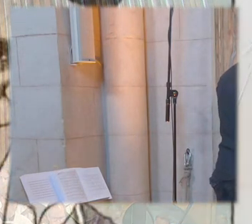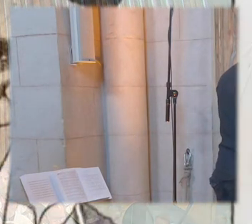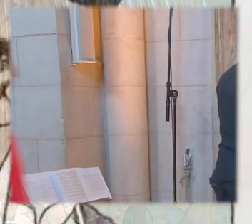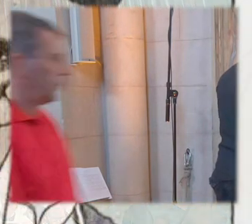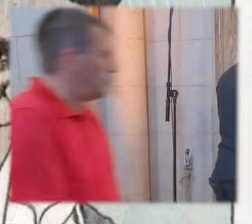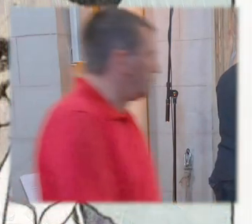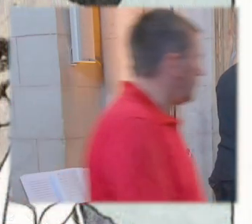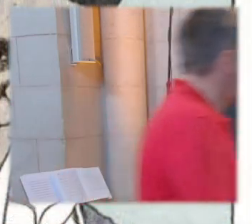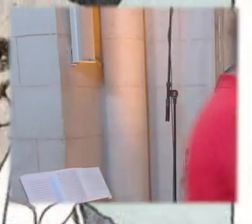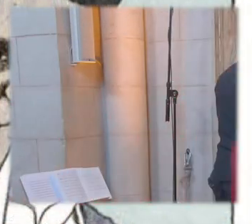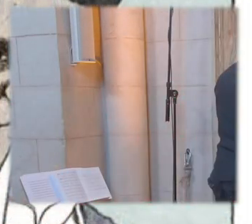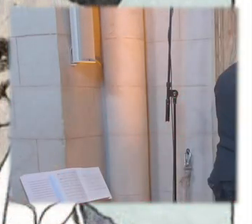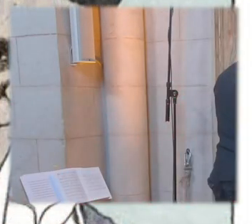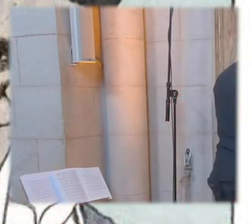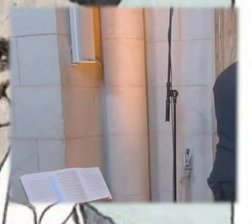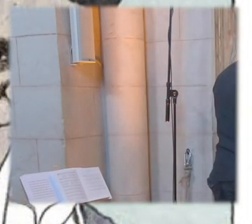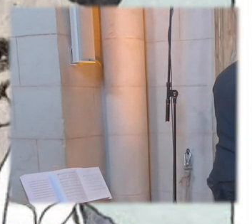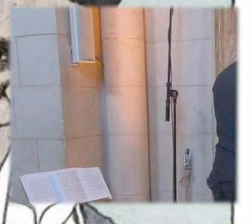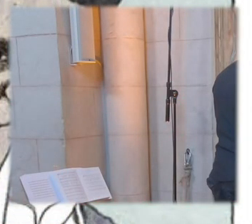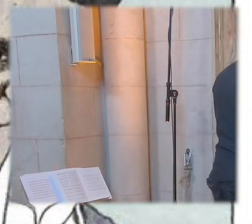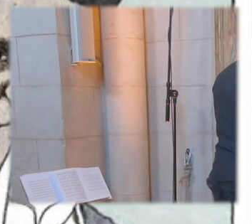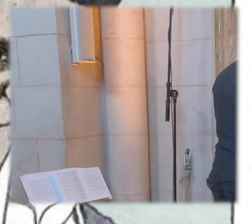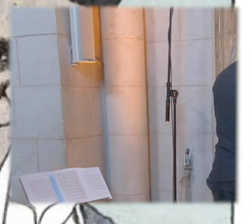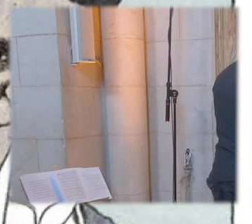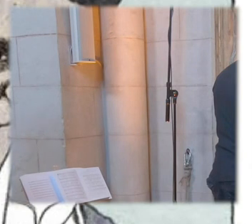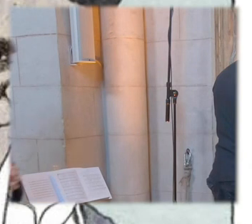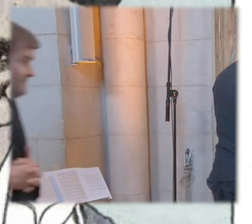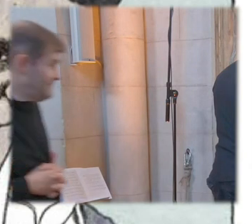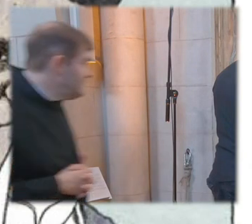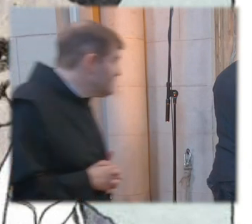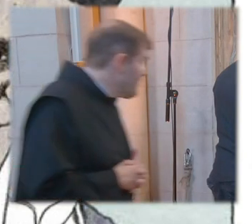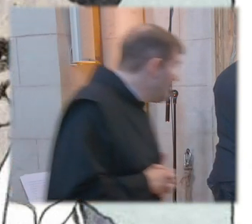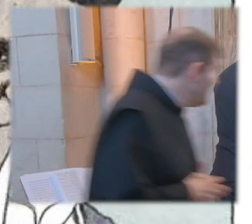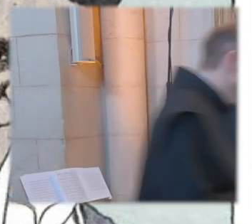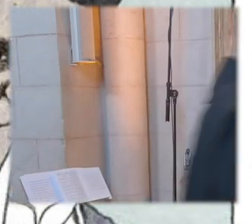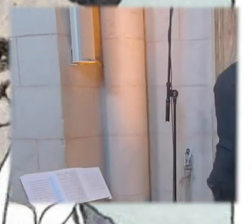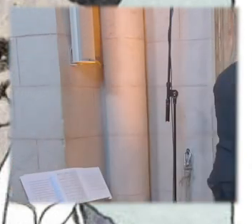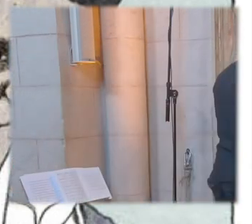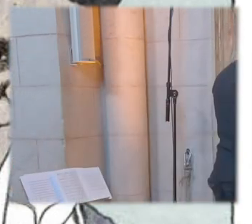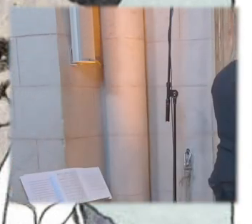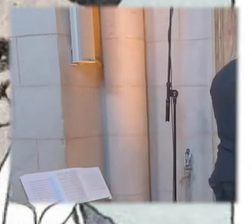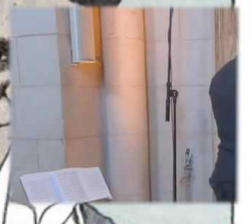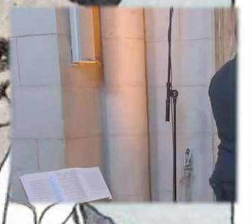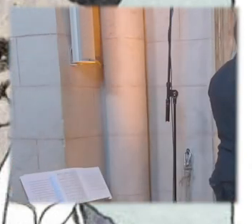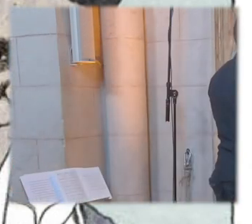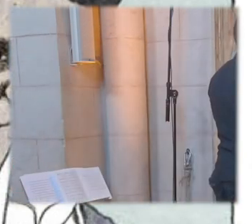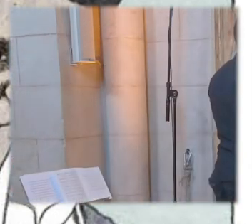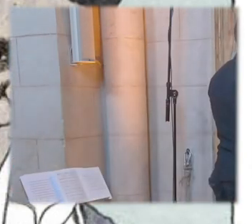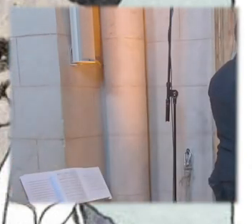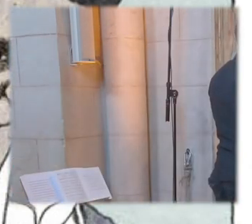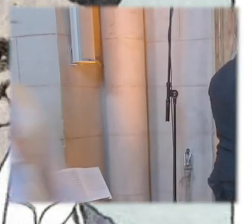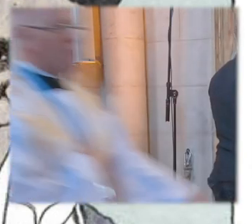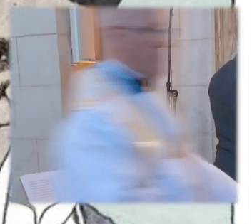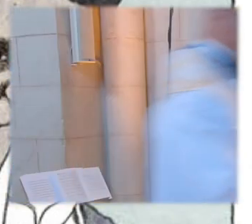In sogenannten Graphic Novels hat Volker Schlecht versucht, das Leben von Pater Richard Hengist darzustellen. Und